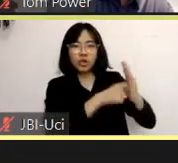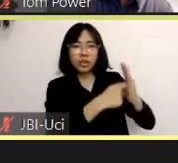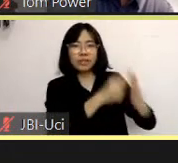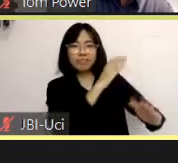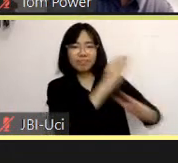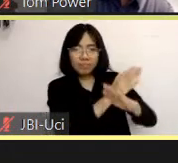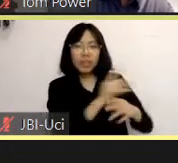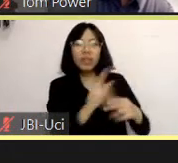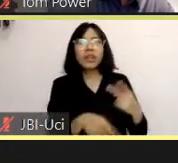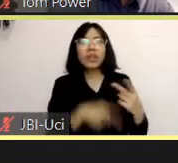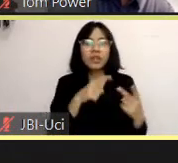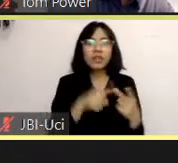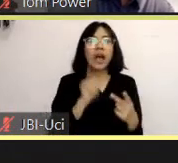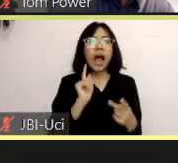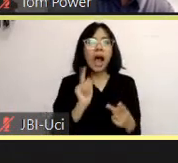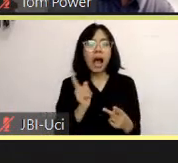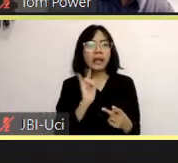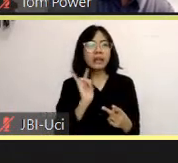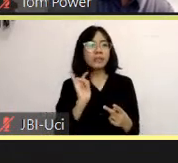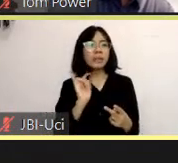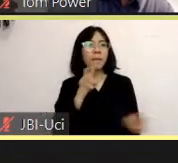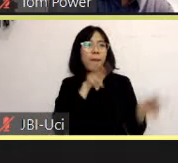bentuk cyber patrol dan juga